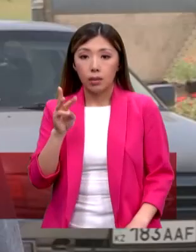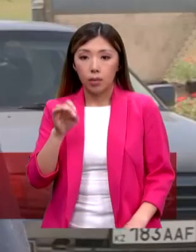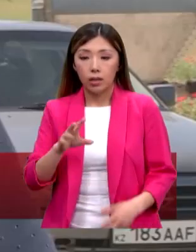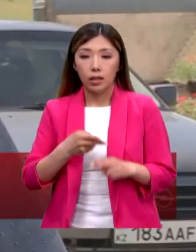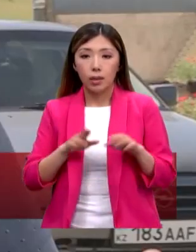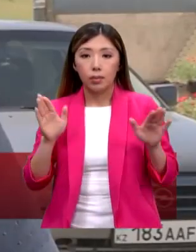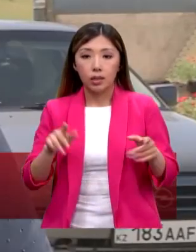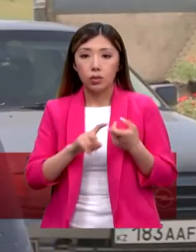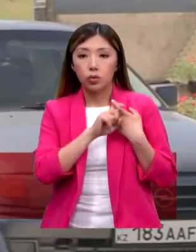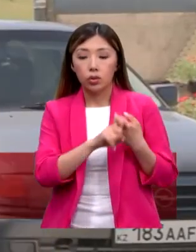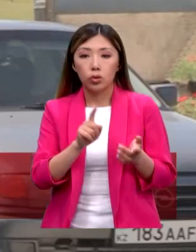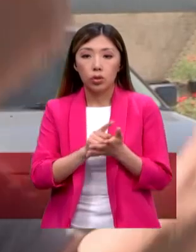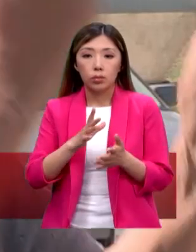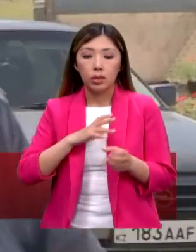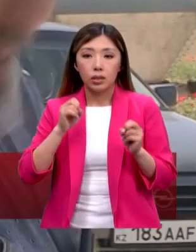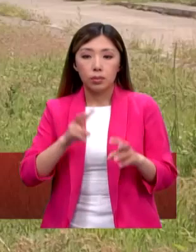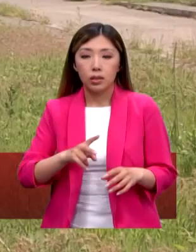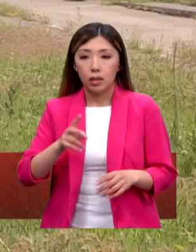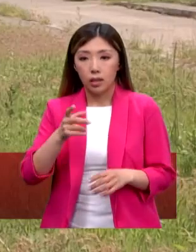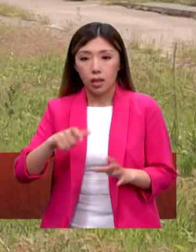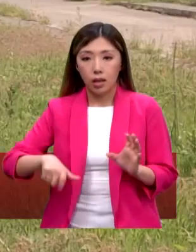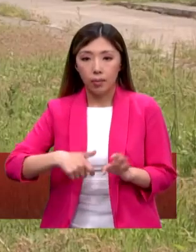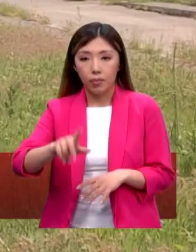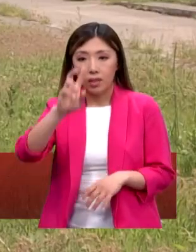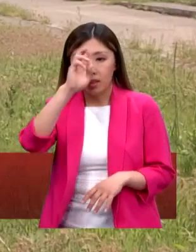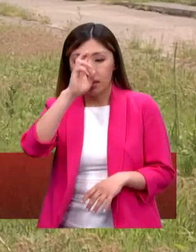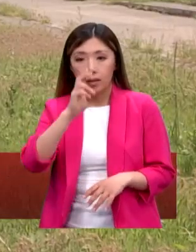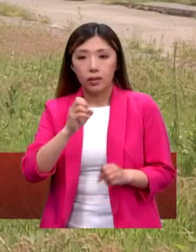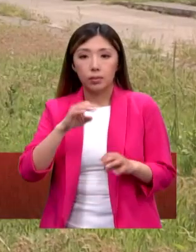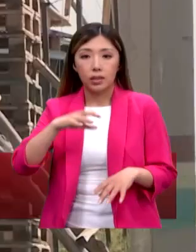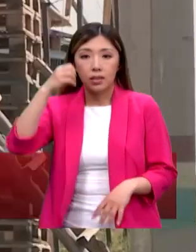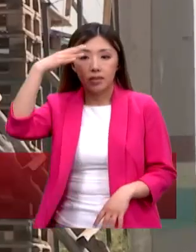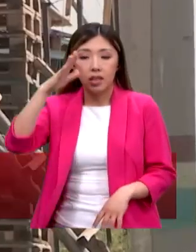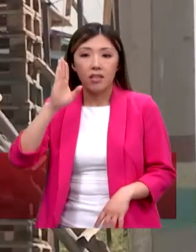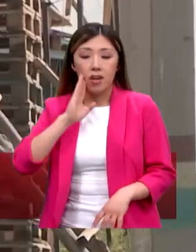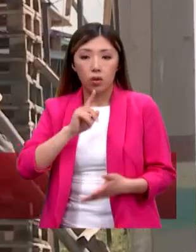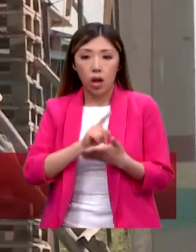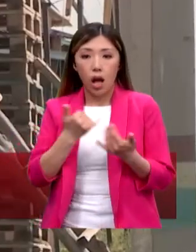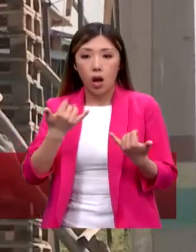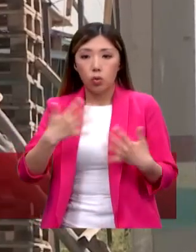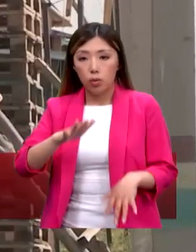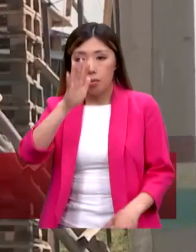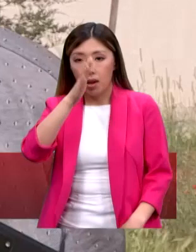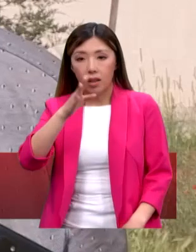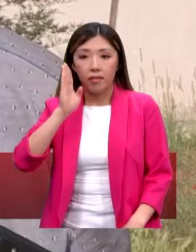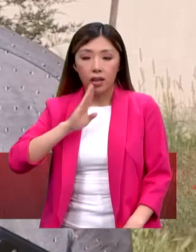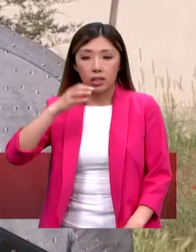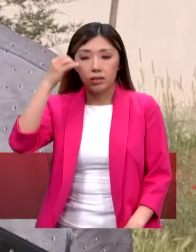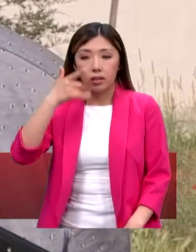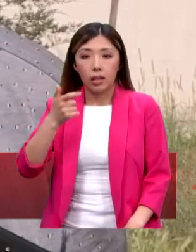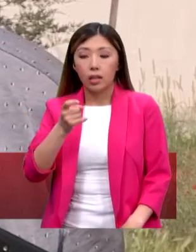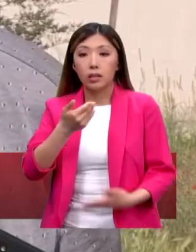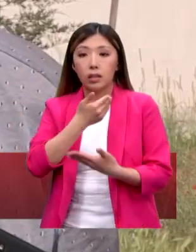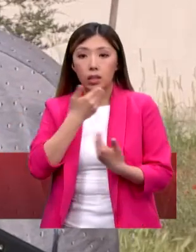были подвести коммуникации. Однако уже 5 лет разводить курей вынуждены без воды, без газа и без других обещаний.